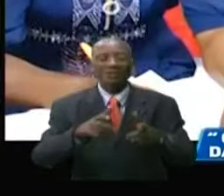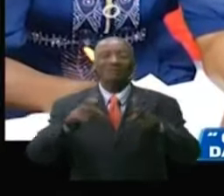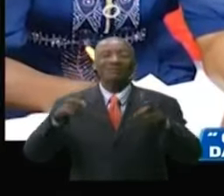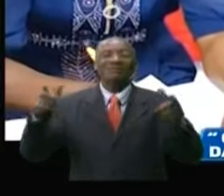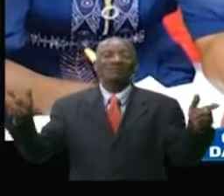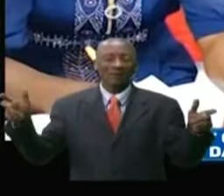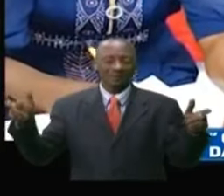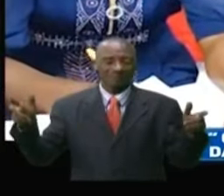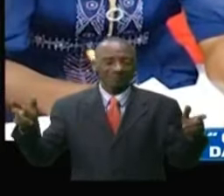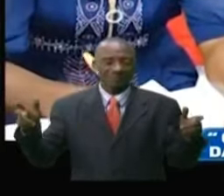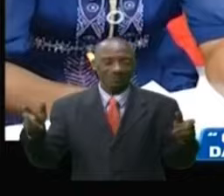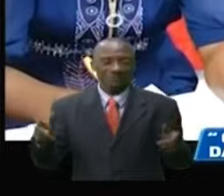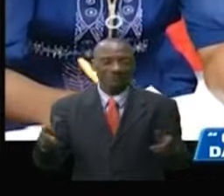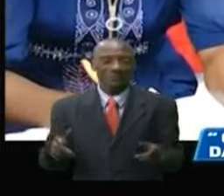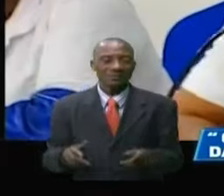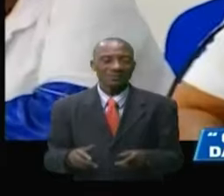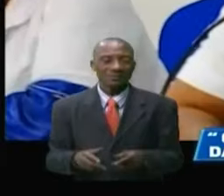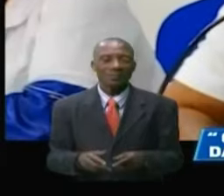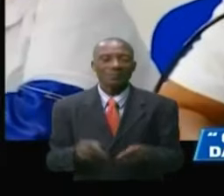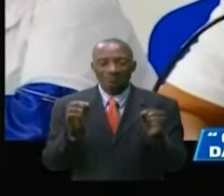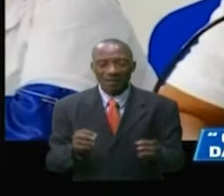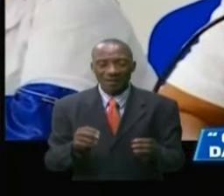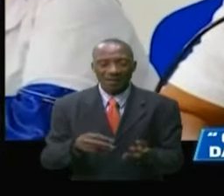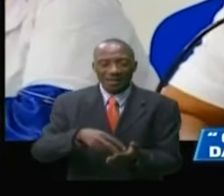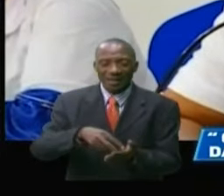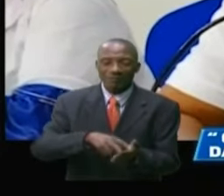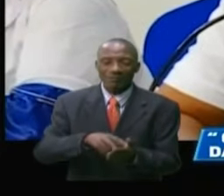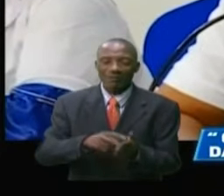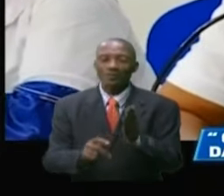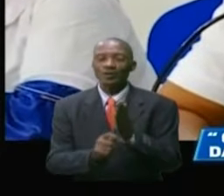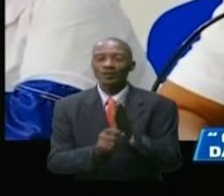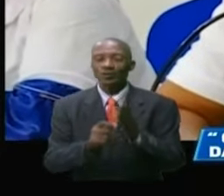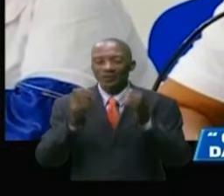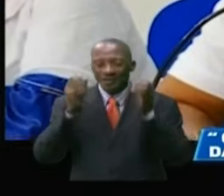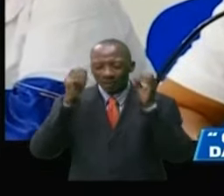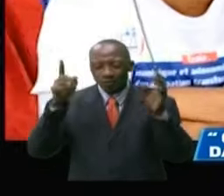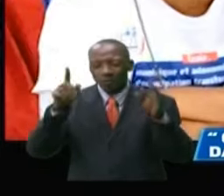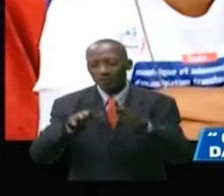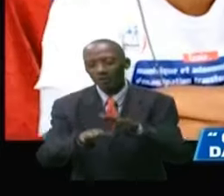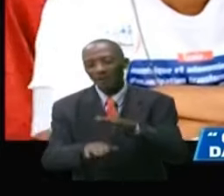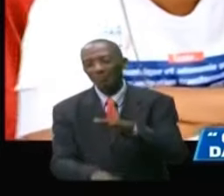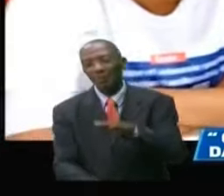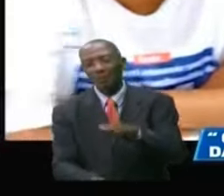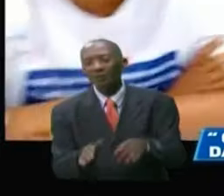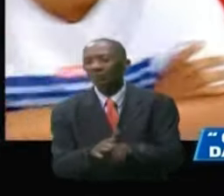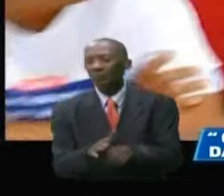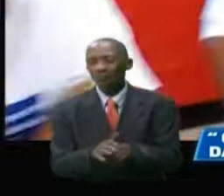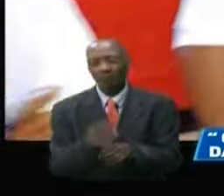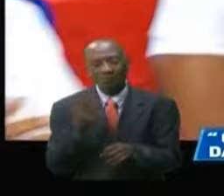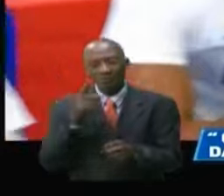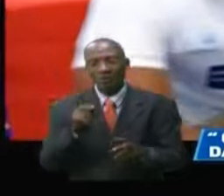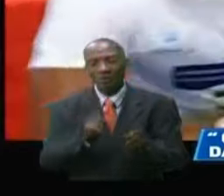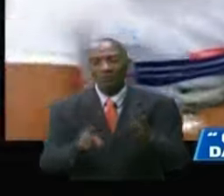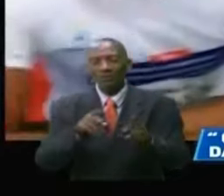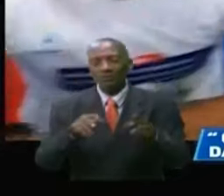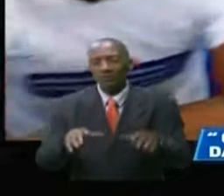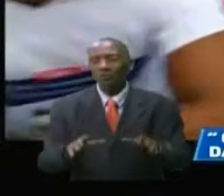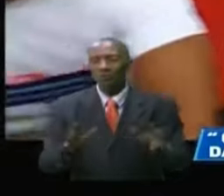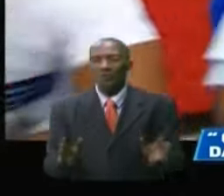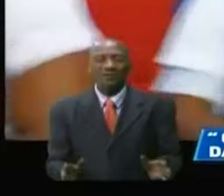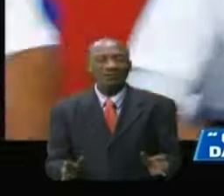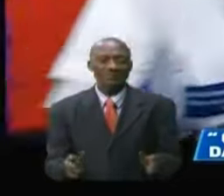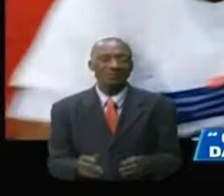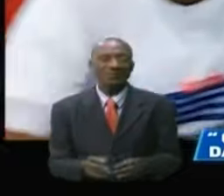figure parmi les pays ayant le plus faible taux d'électrification. Moins de 10% de la population congolaise dispose d'un